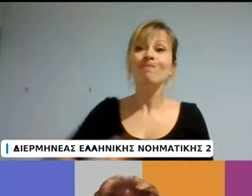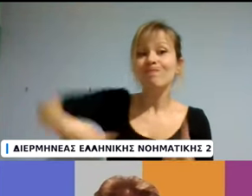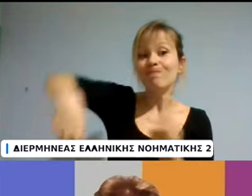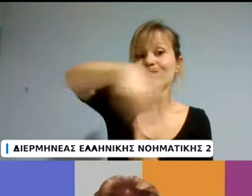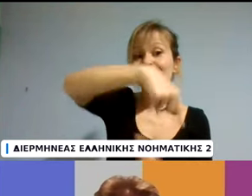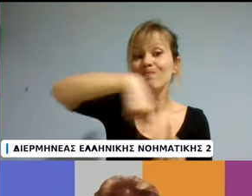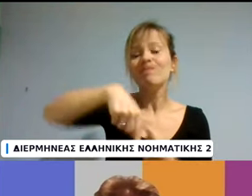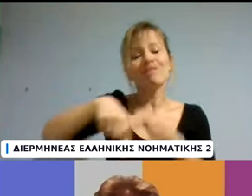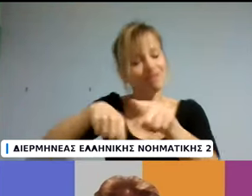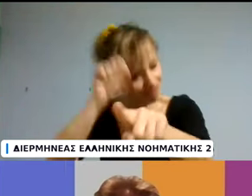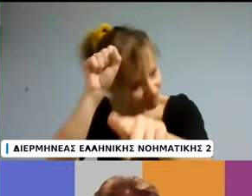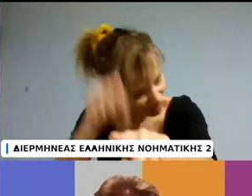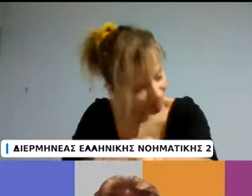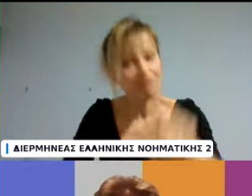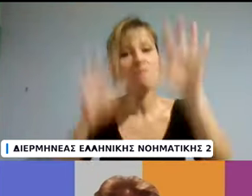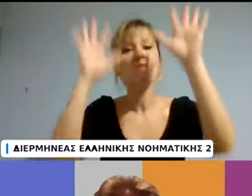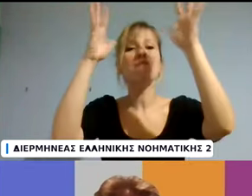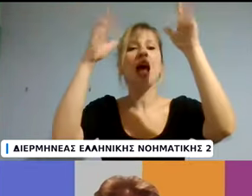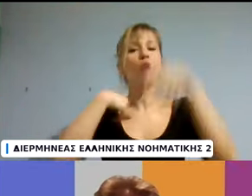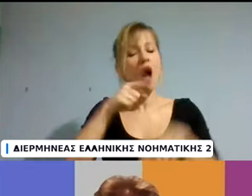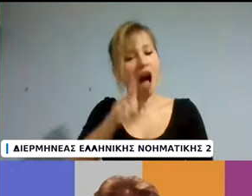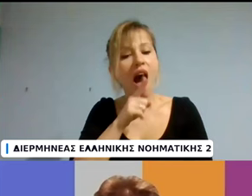Με κάλυψες. Αυτό ακριβώς ήθελα να πω.